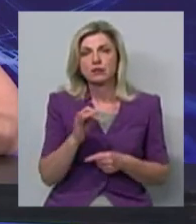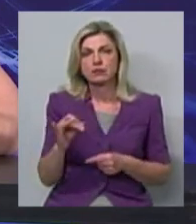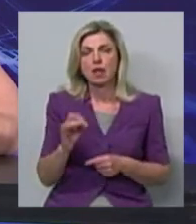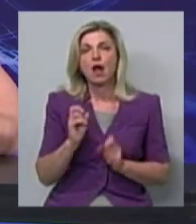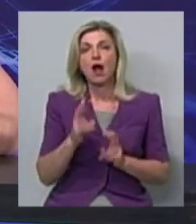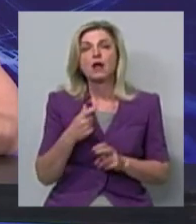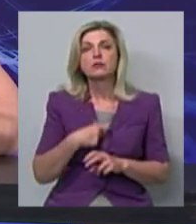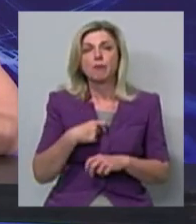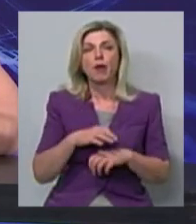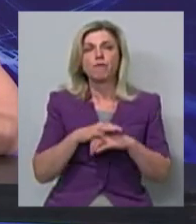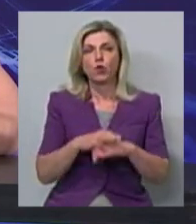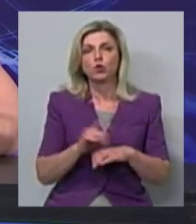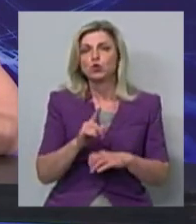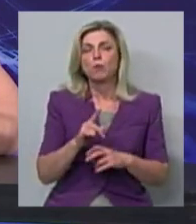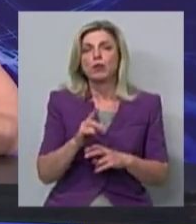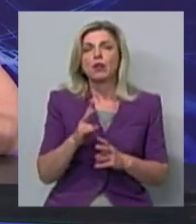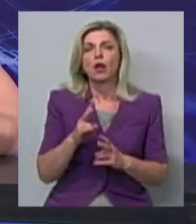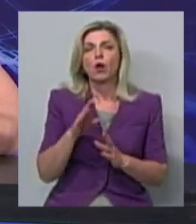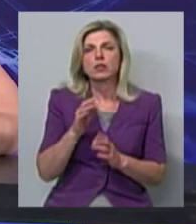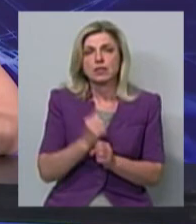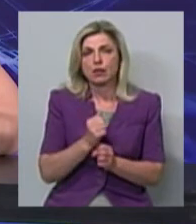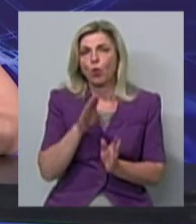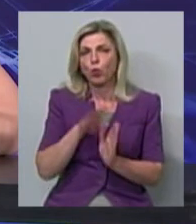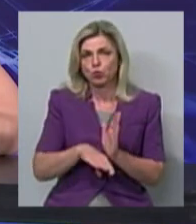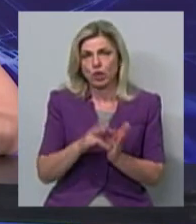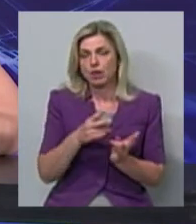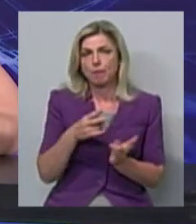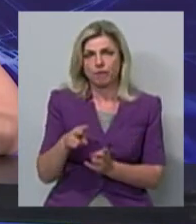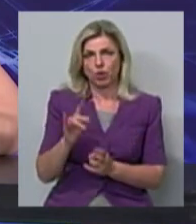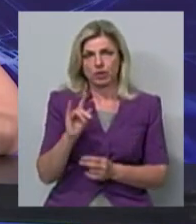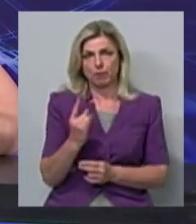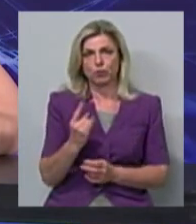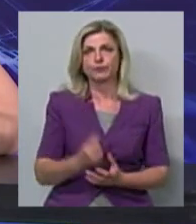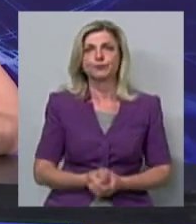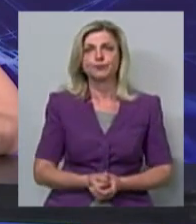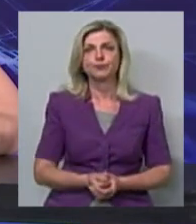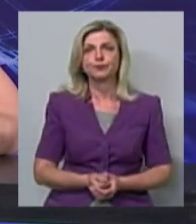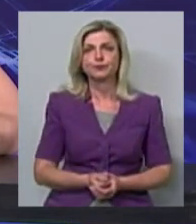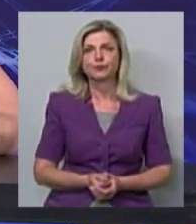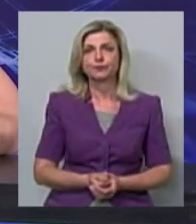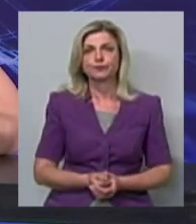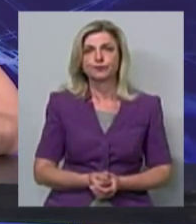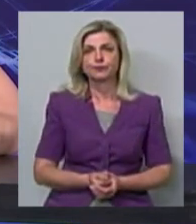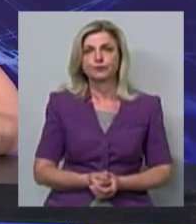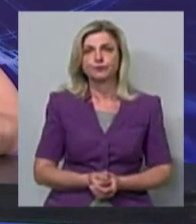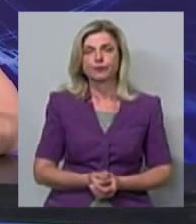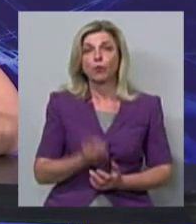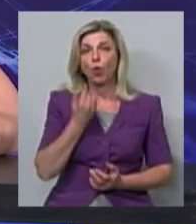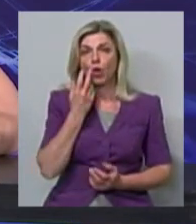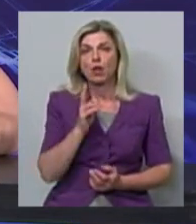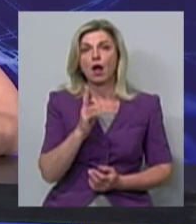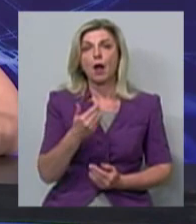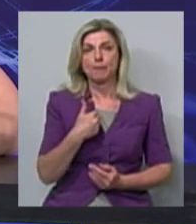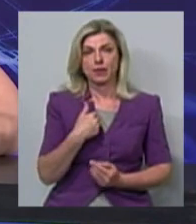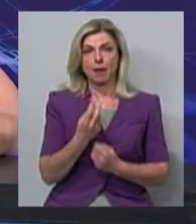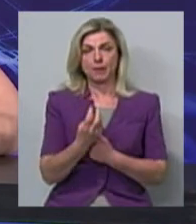не пошкодити дитині нічого? Ну, во-первых, еще раз говорю, когда ко мне приходят